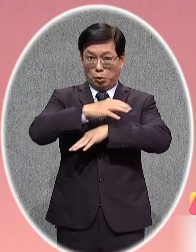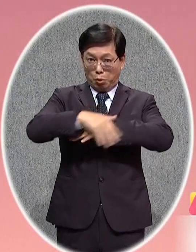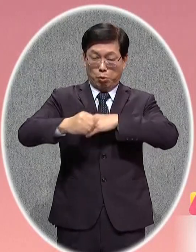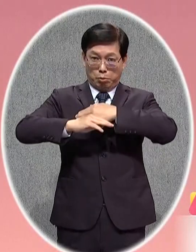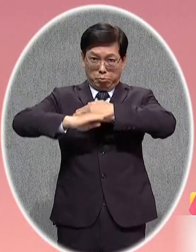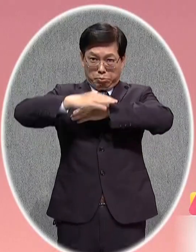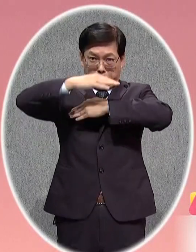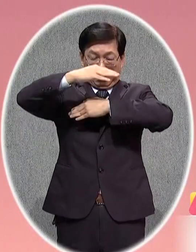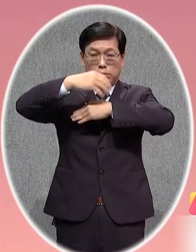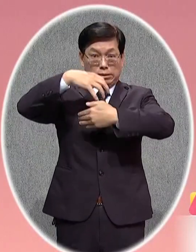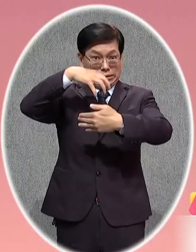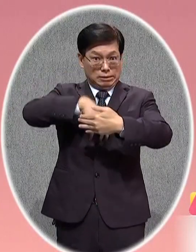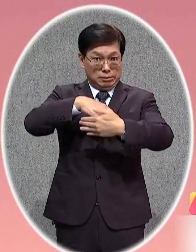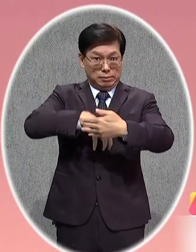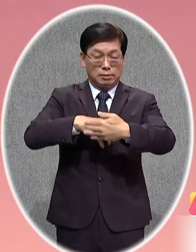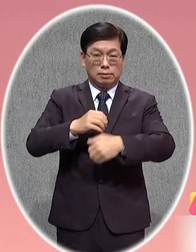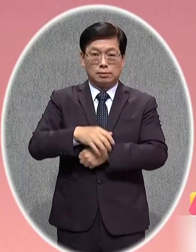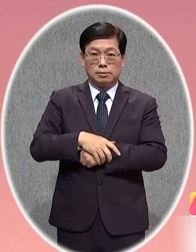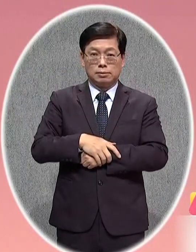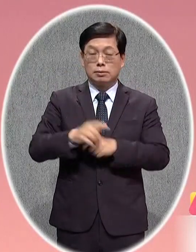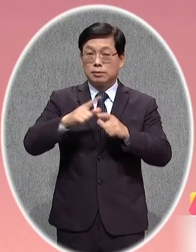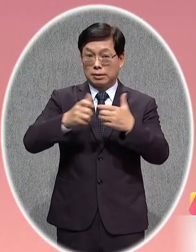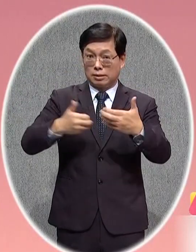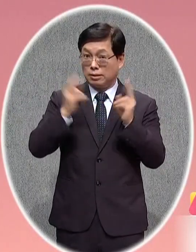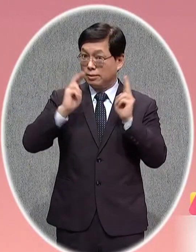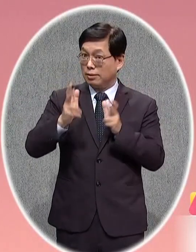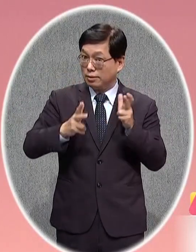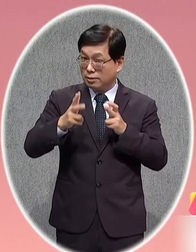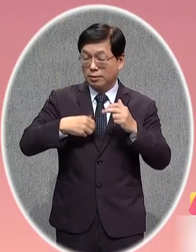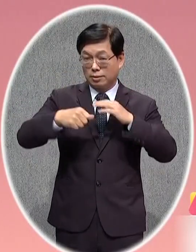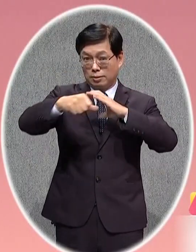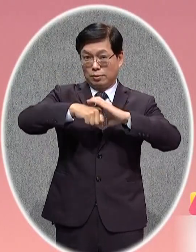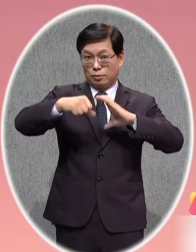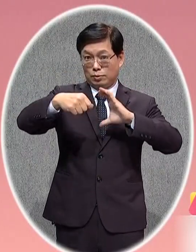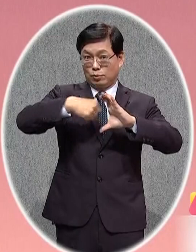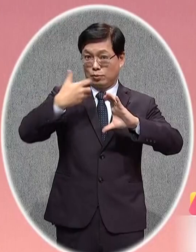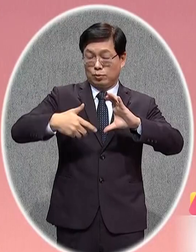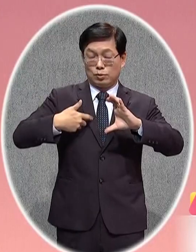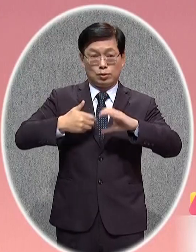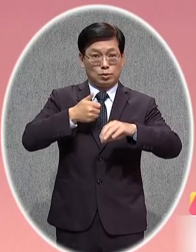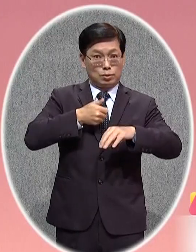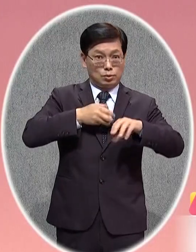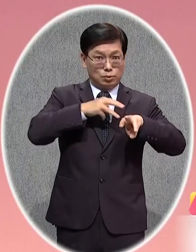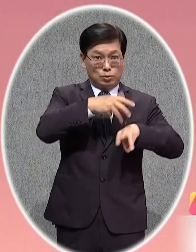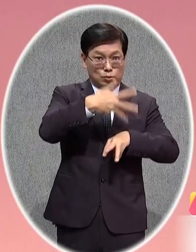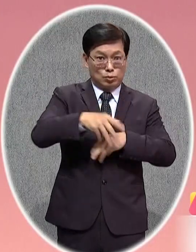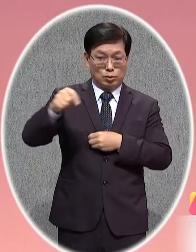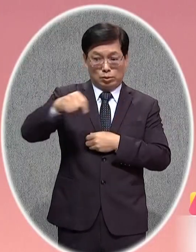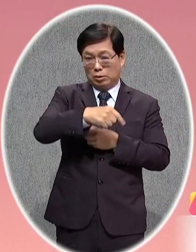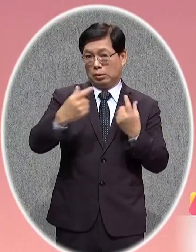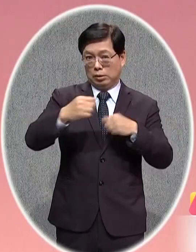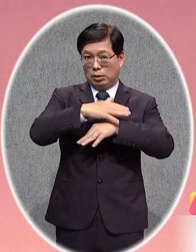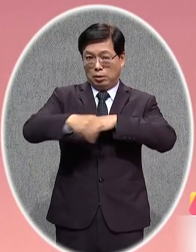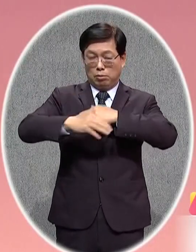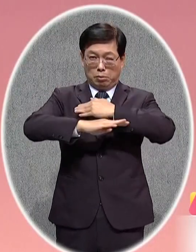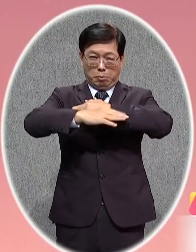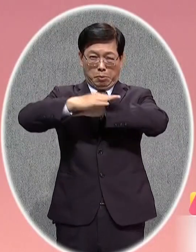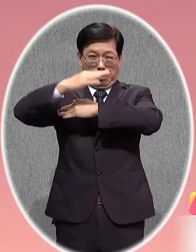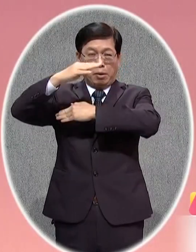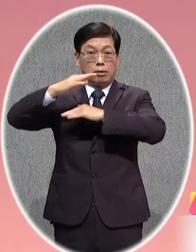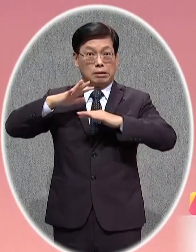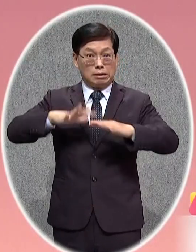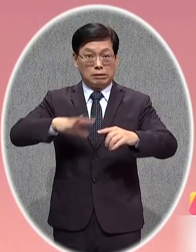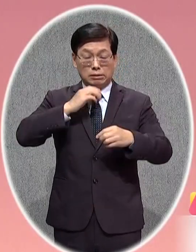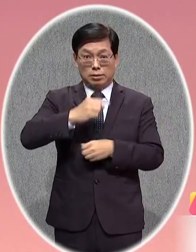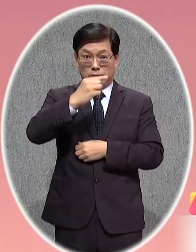应，现在里面的这个大潭电厂的入水口和出水口都已经造成突堤效应，导致现在